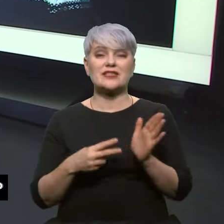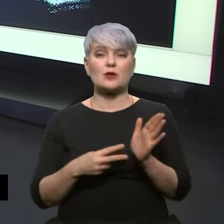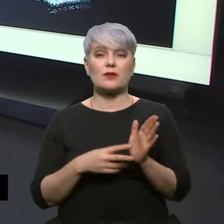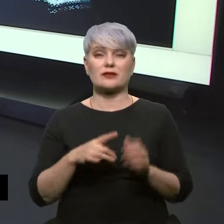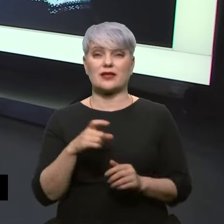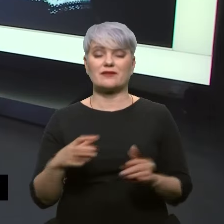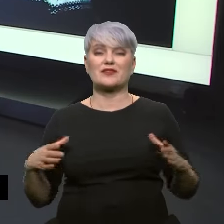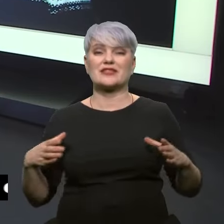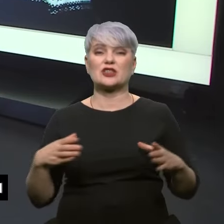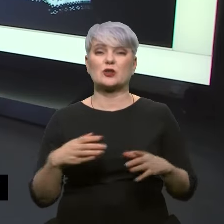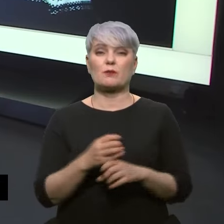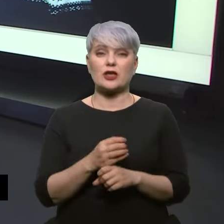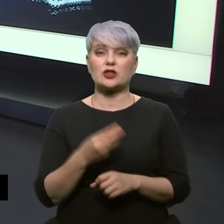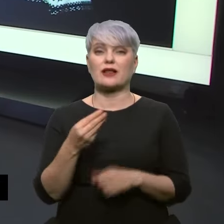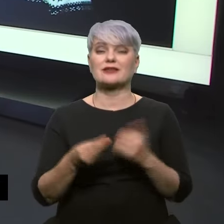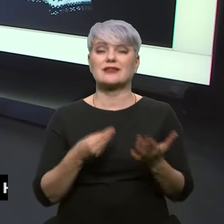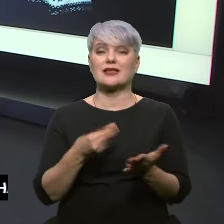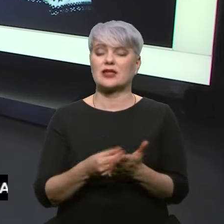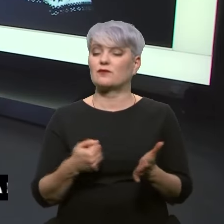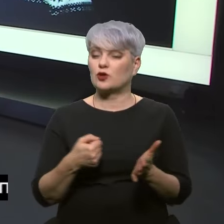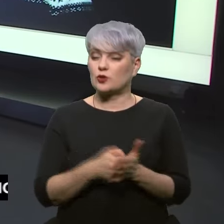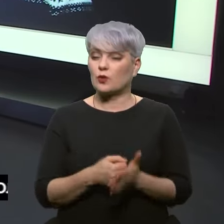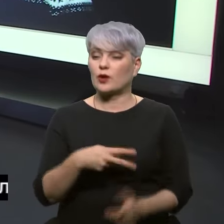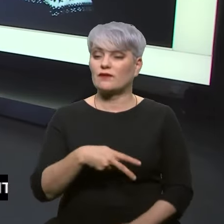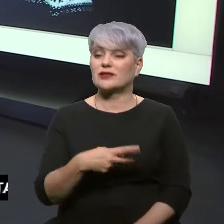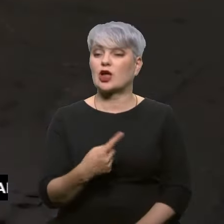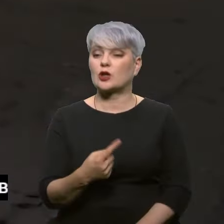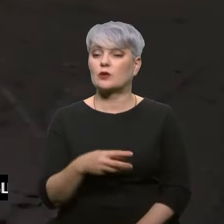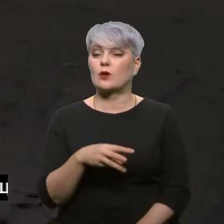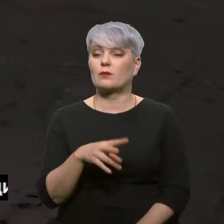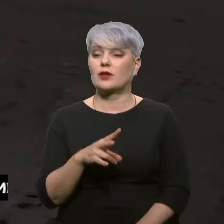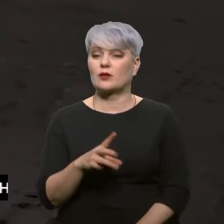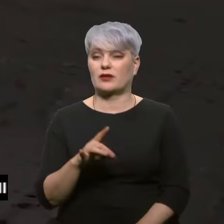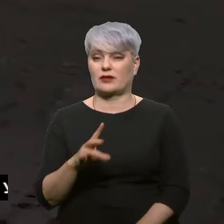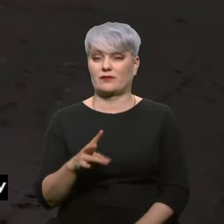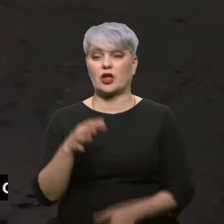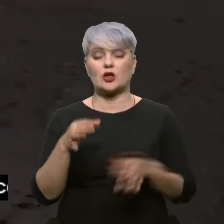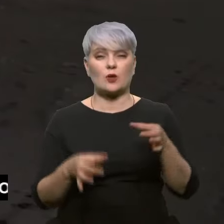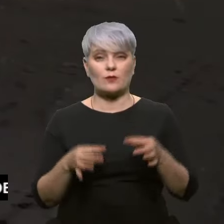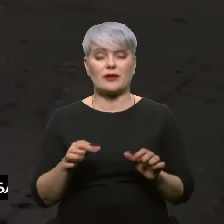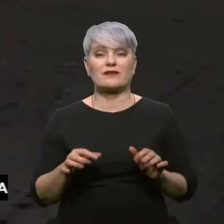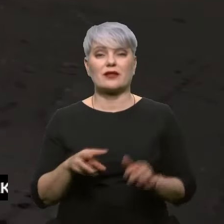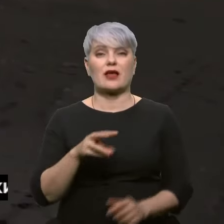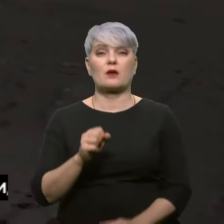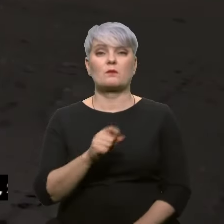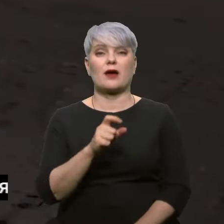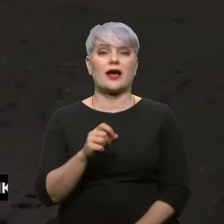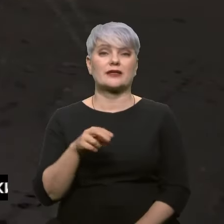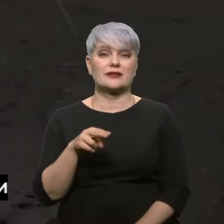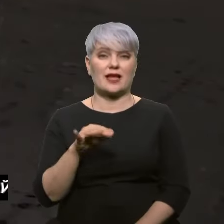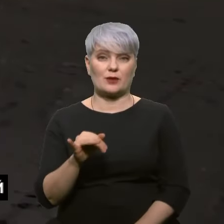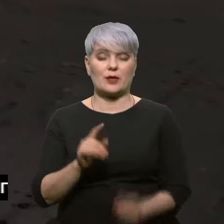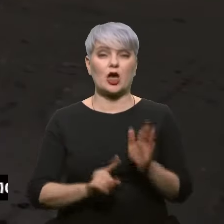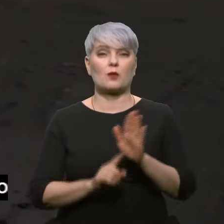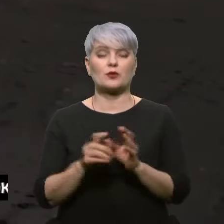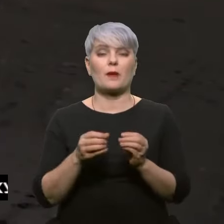21 мільйона гривень. Влада Прізова детальніше. Судове засідання у справі бізнесмена Ігоря Мазепи розпочалося о